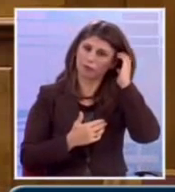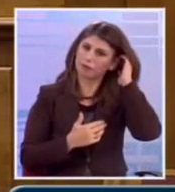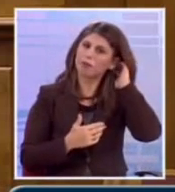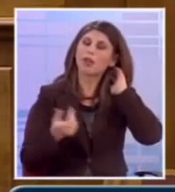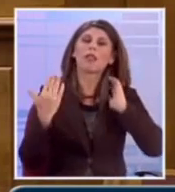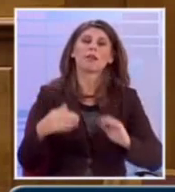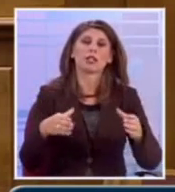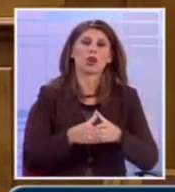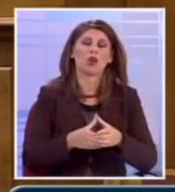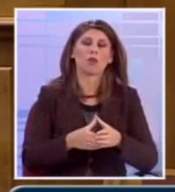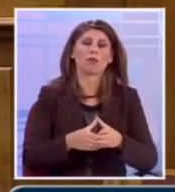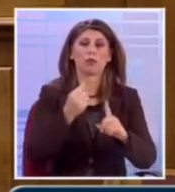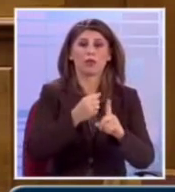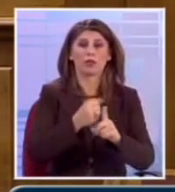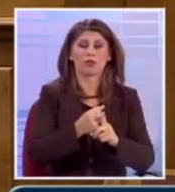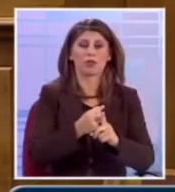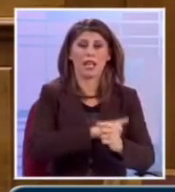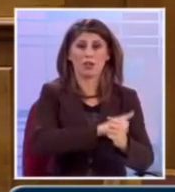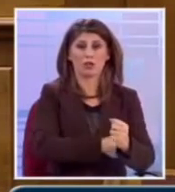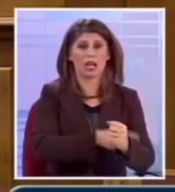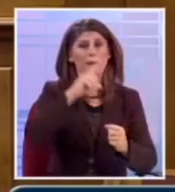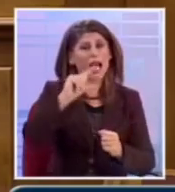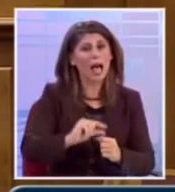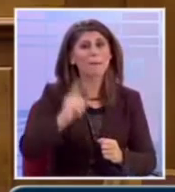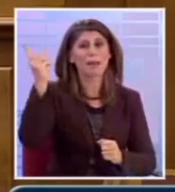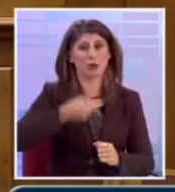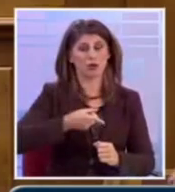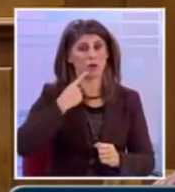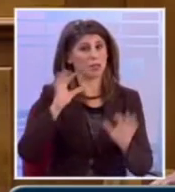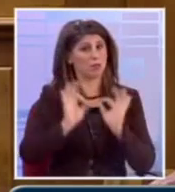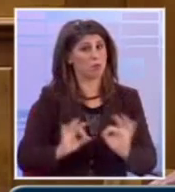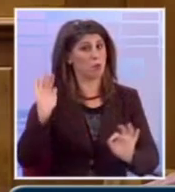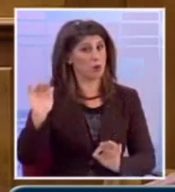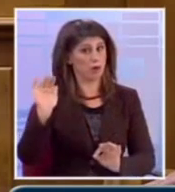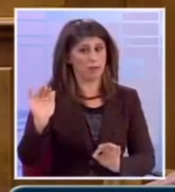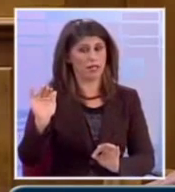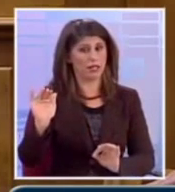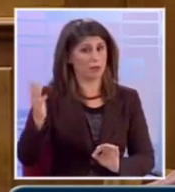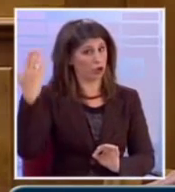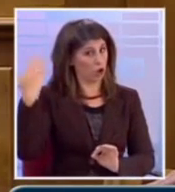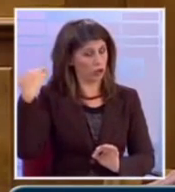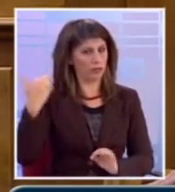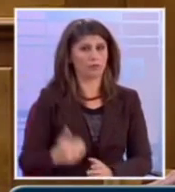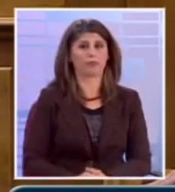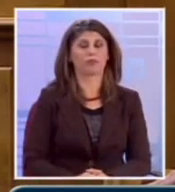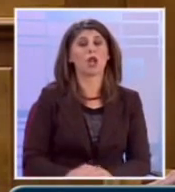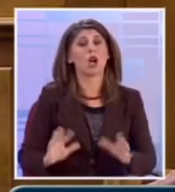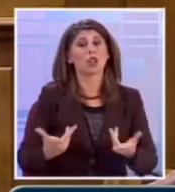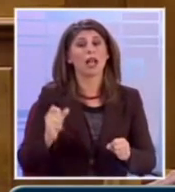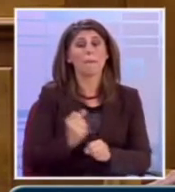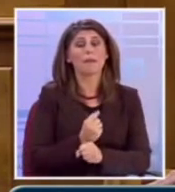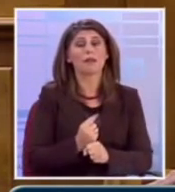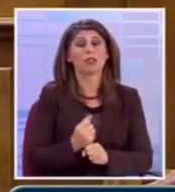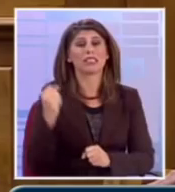ήμασταν κόμα που διεκδικούσε εξουσία. Είχαμε χαμηλά ποσοστά. Προειδοποιήσαμε εντούτος ότι οι εμμονές των